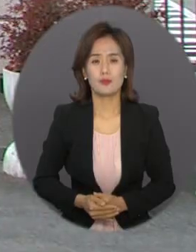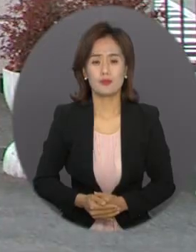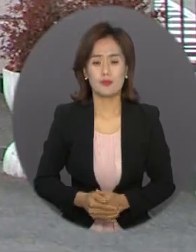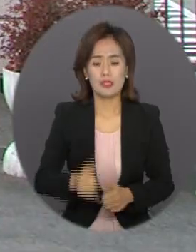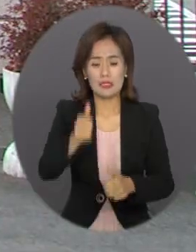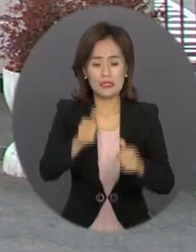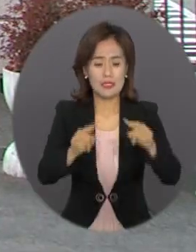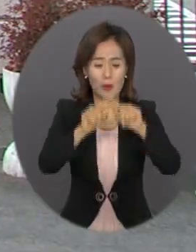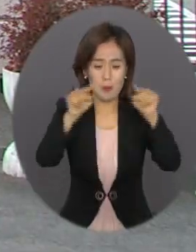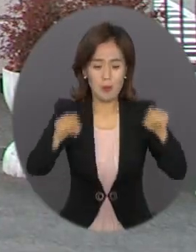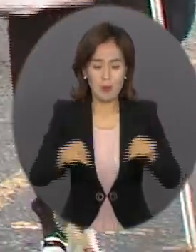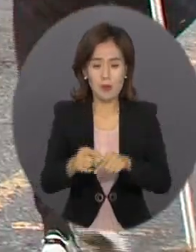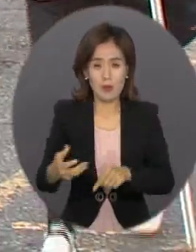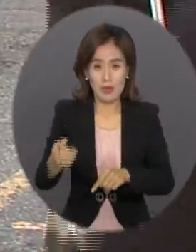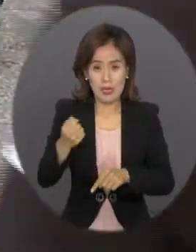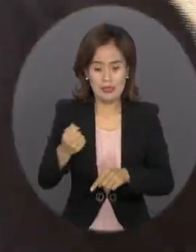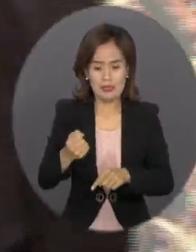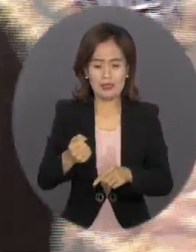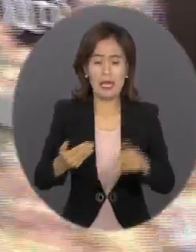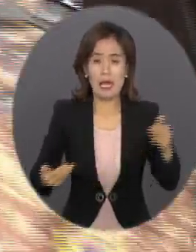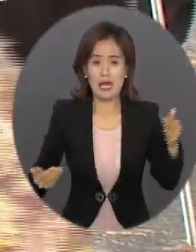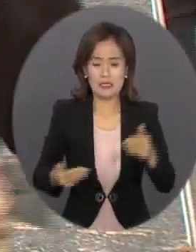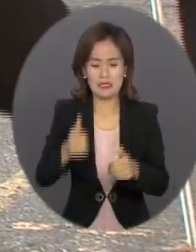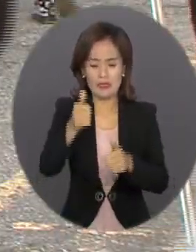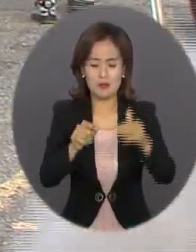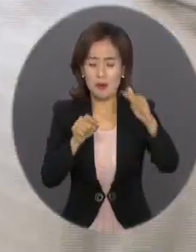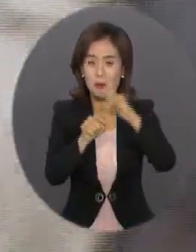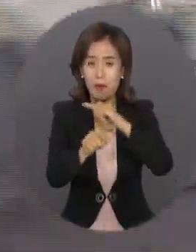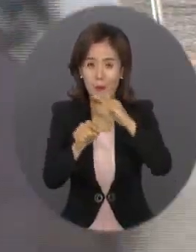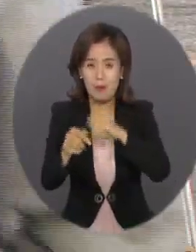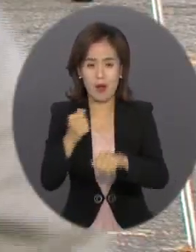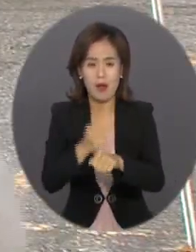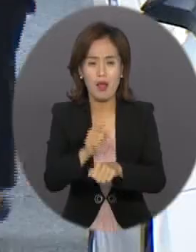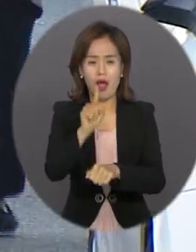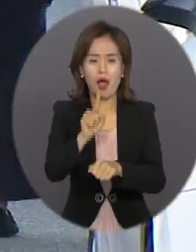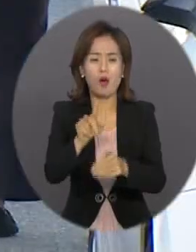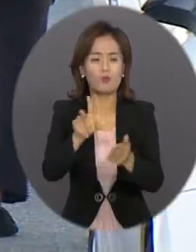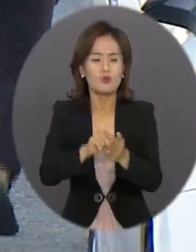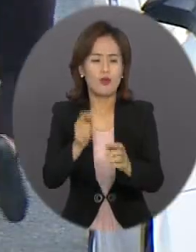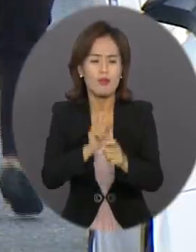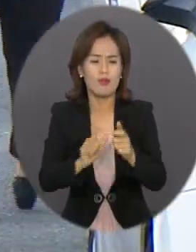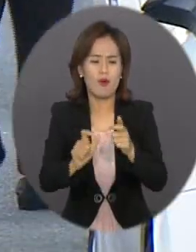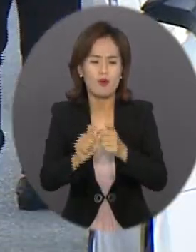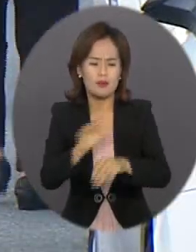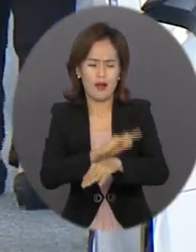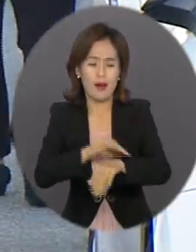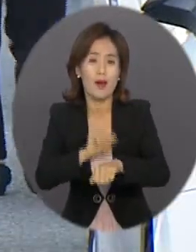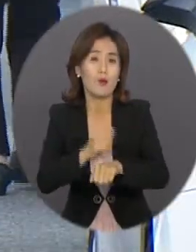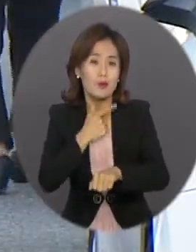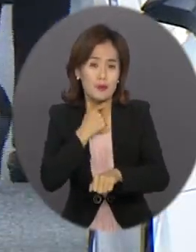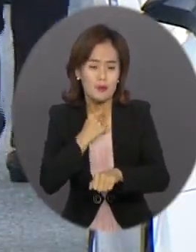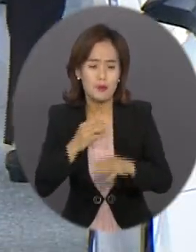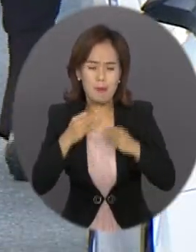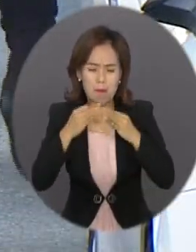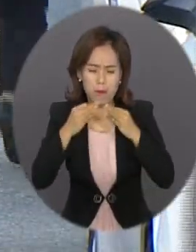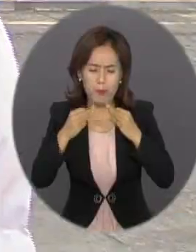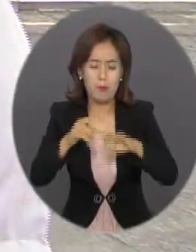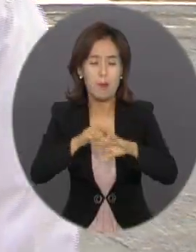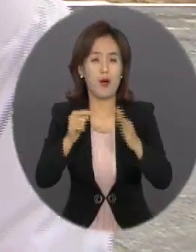수험표를 손에 쥔 학생들이 수능 시험장으로 들어옵니다. 한 문제라도 더 마치고 싶은 간절한 마음은 저마다